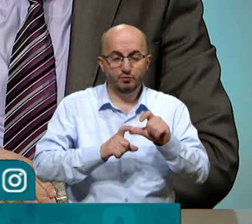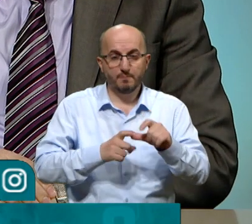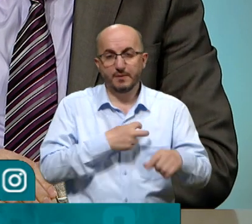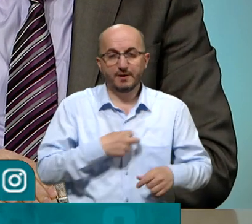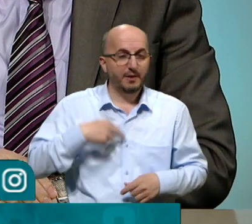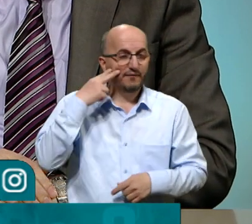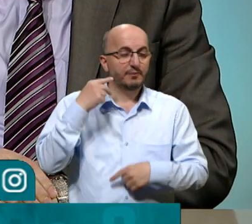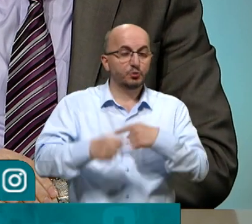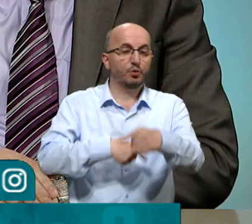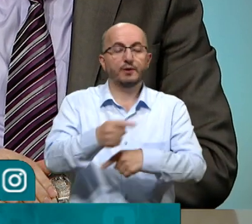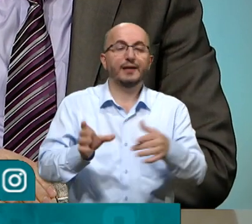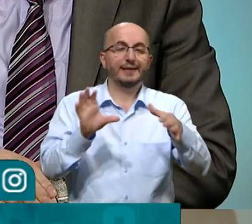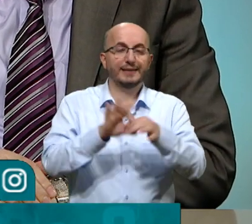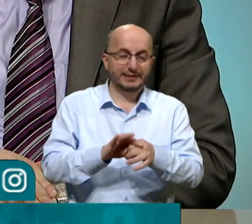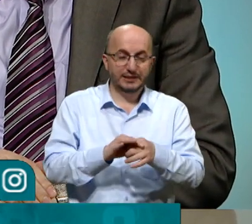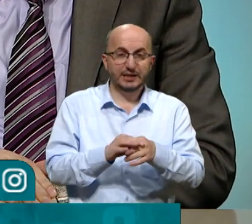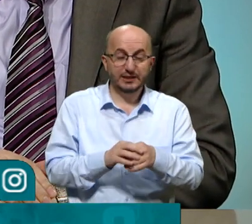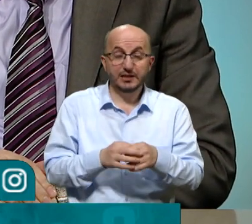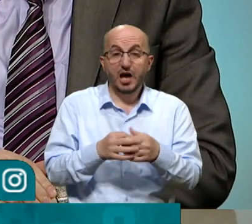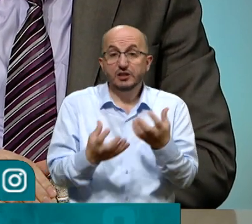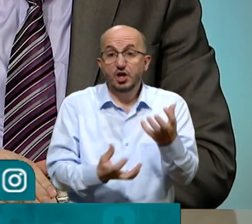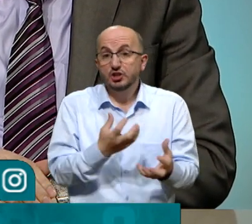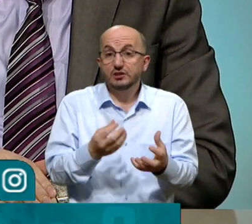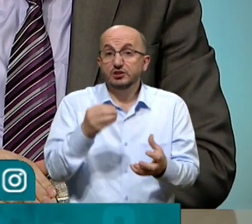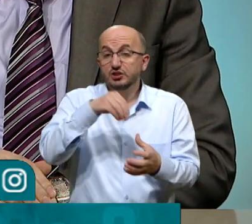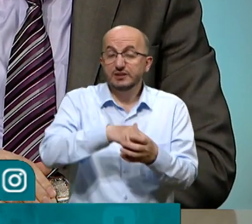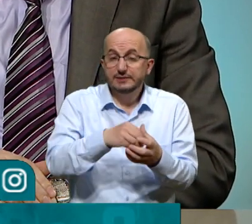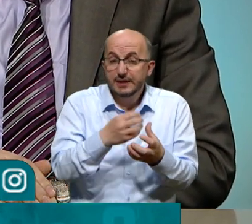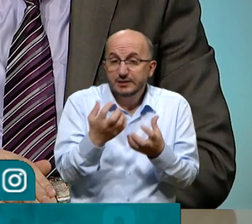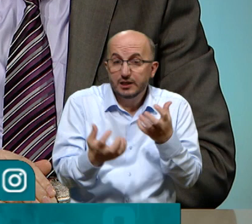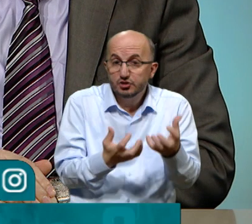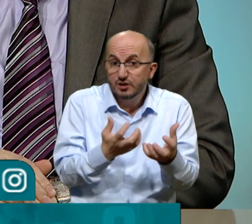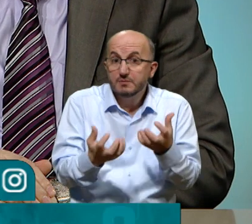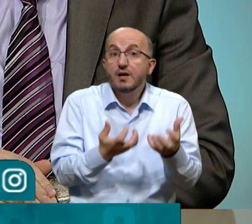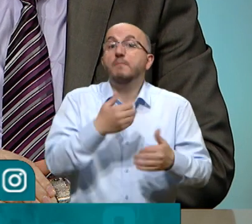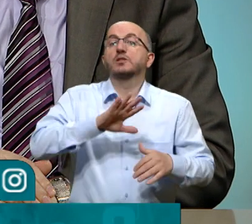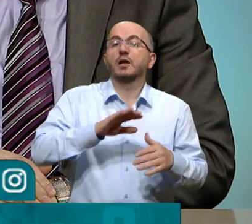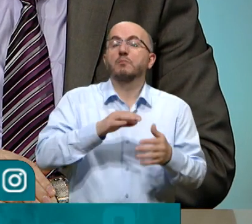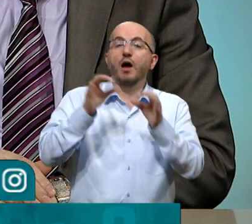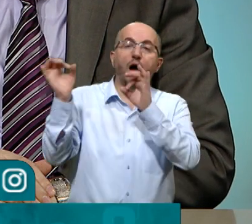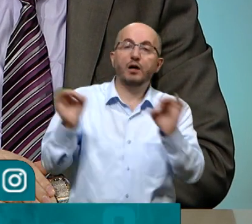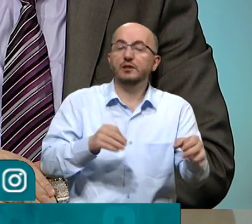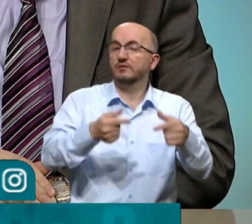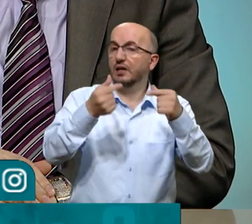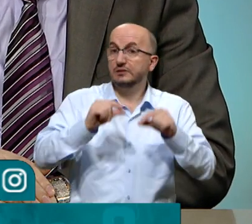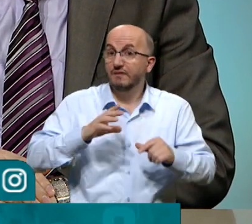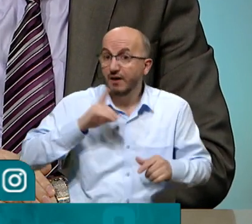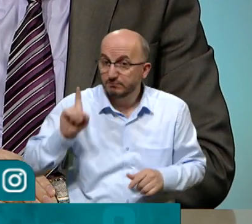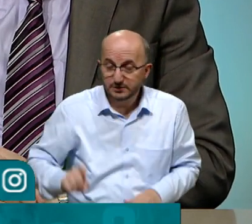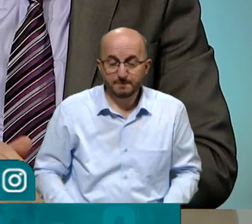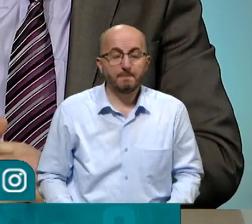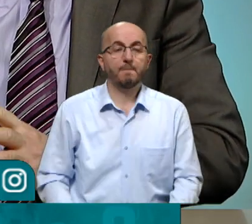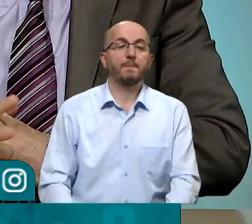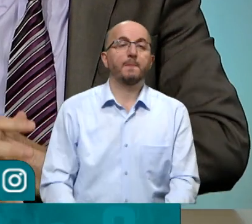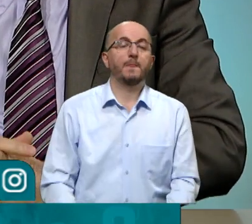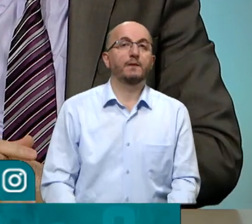ilgili bu atılmış Seyitler ateşte yanacak mı yanmayacak mı Bununla ilgili herhangi bir ayet ya da hadisi şerif var mı Şimdiden teşekkür ederim